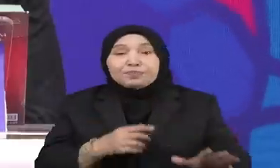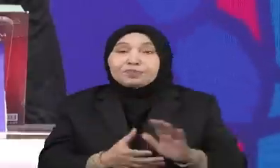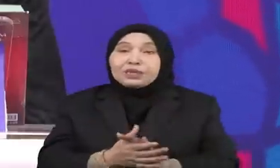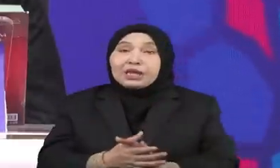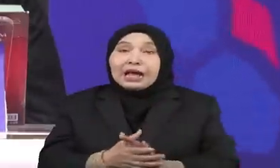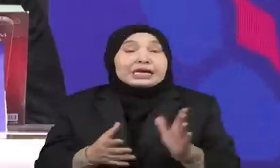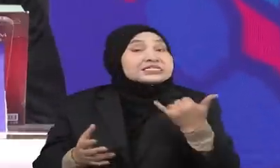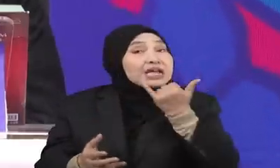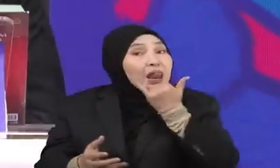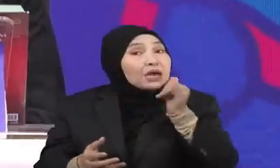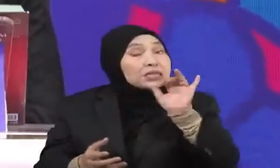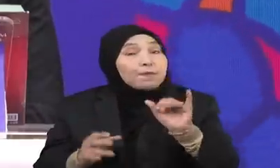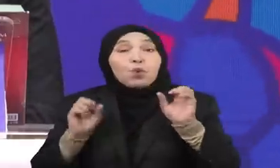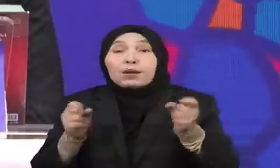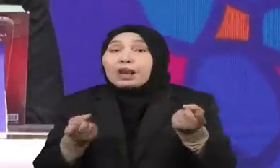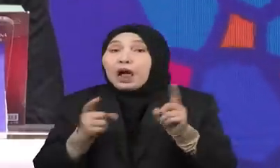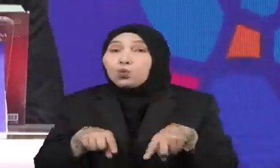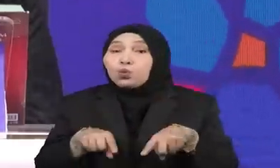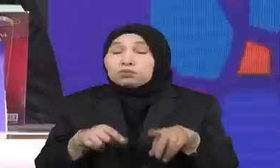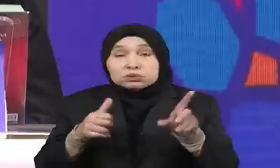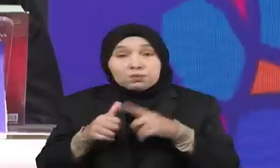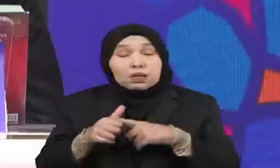kesalahan yang boleh dilakukan